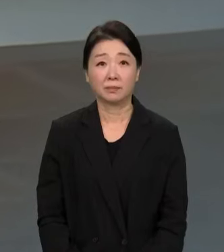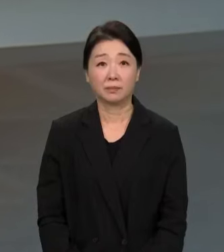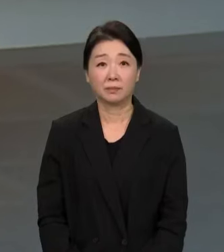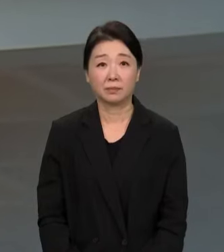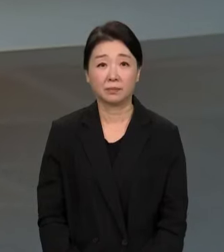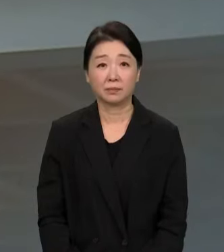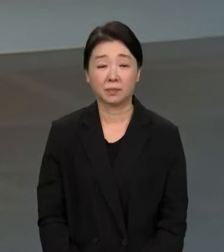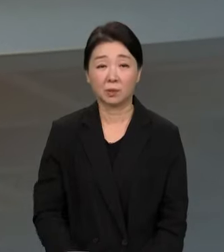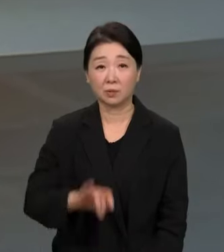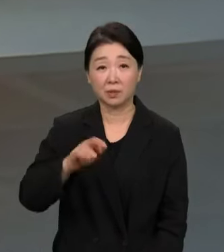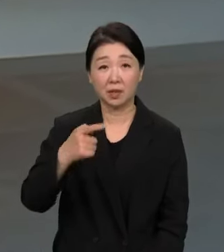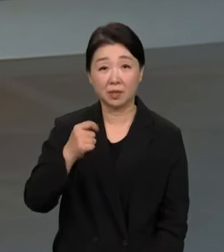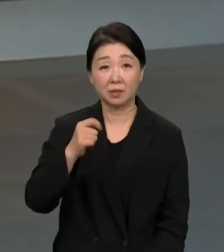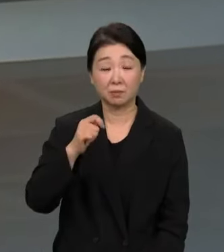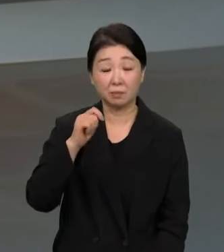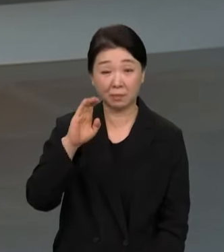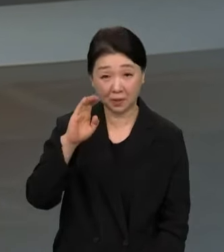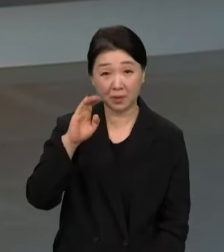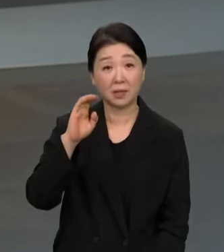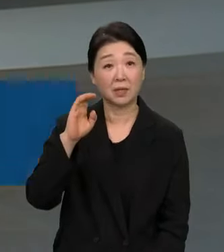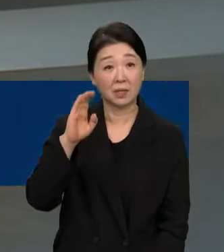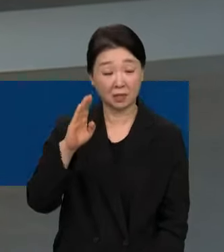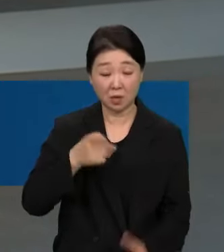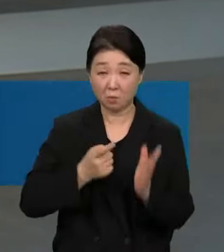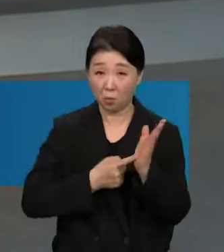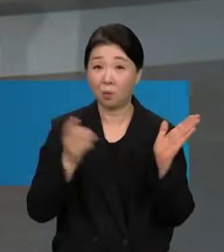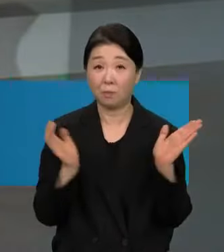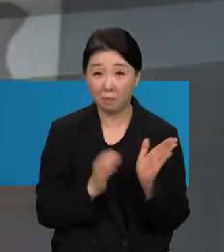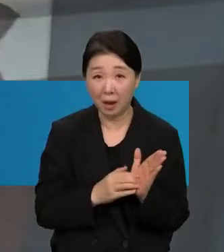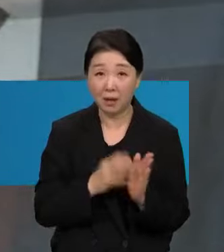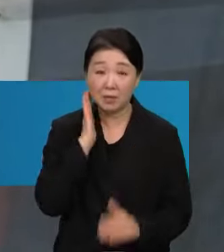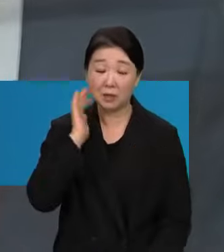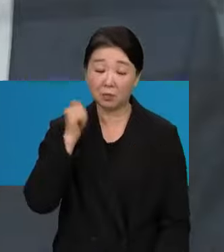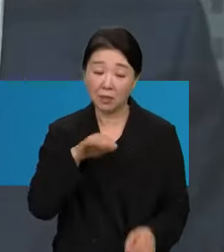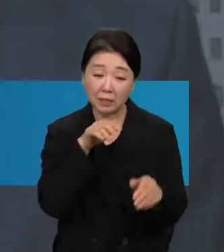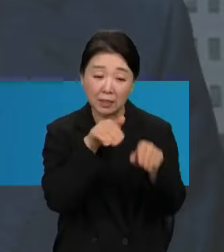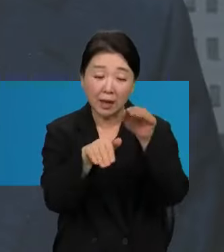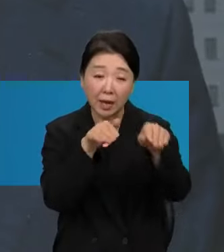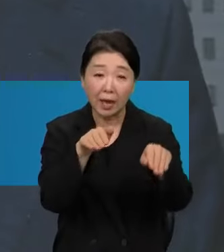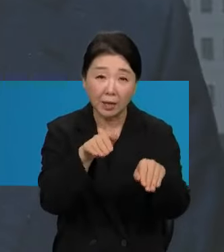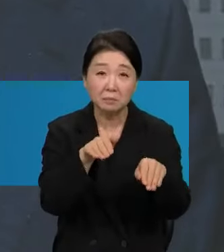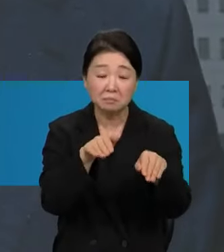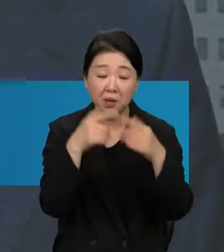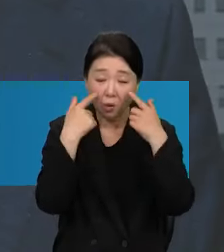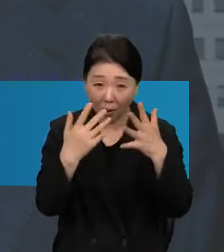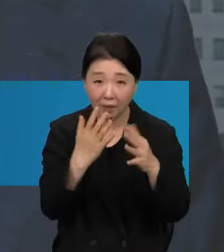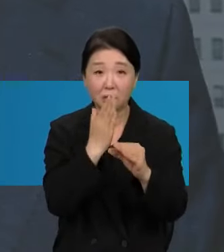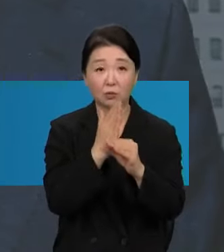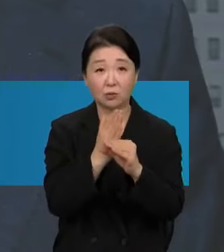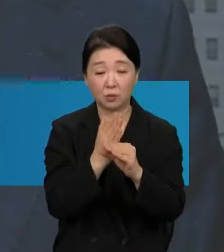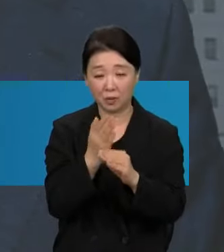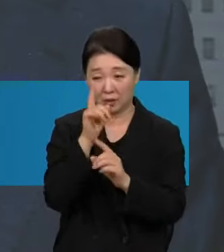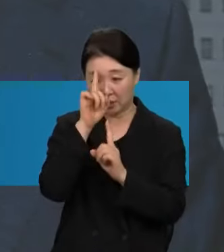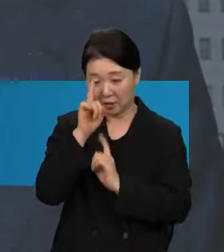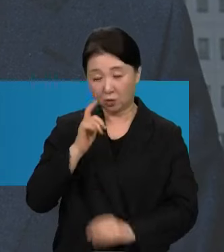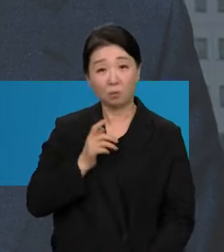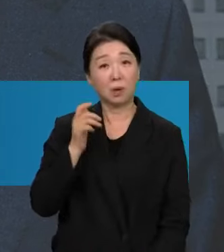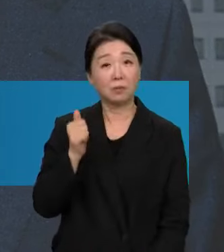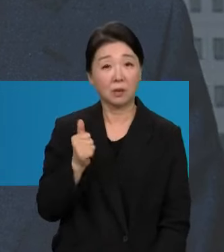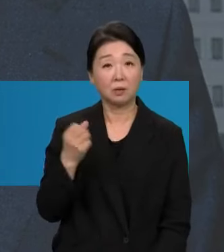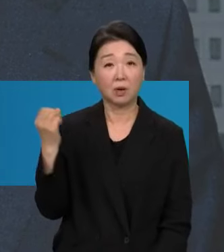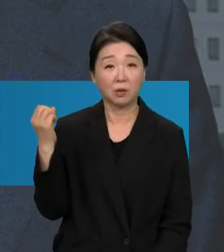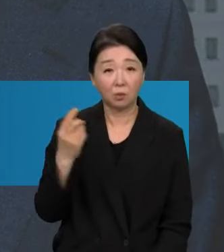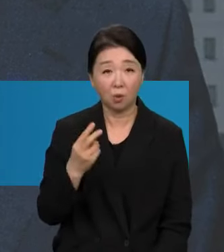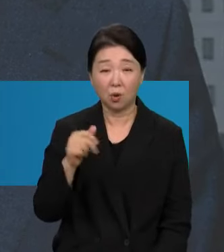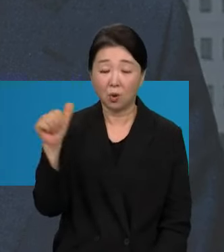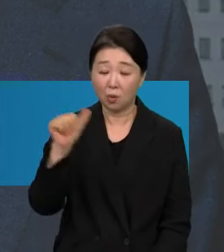저희 JTBC 보도로 VIP 경로설정 실 개입 의혹이 점점 더 짙어지는 가운데 이종섭 당시 국방부장관이